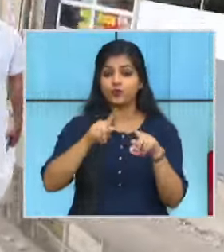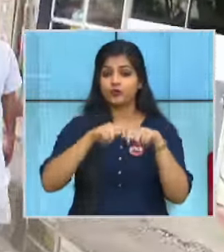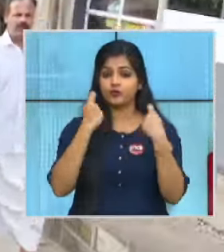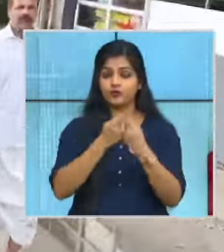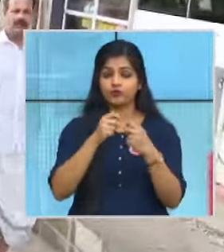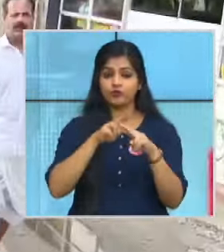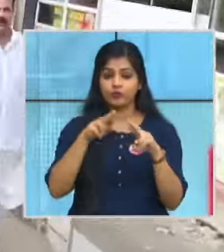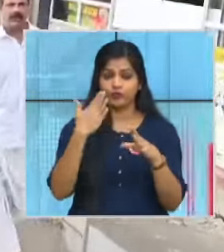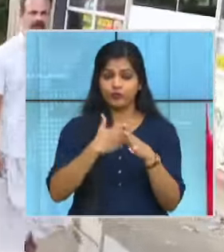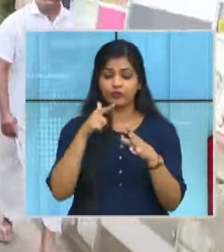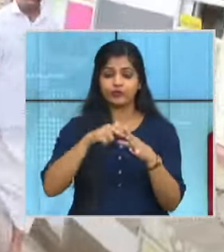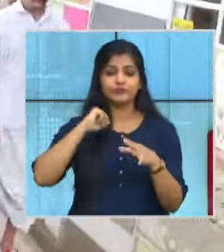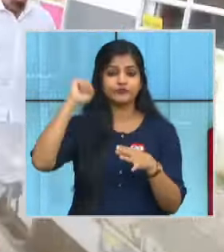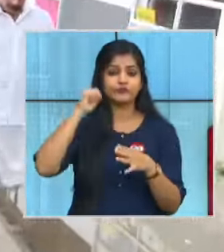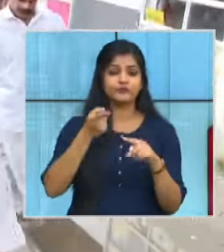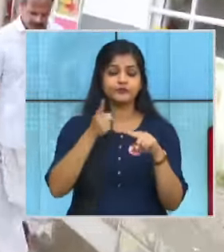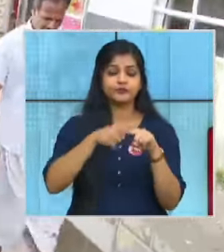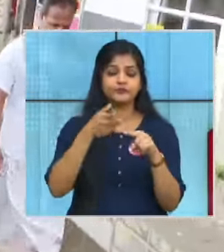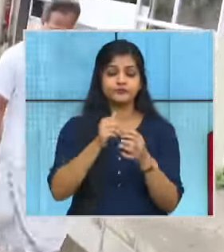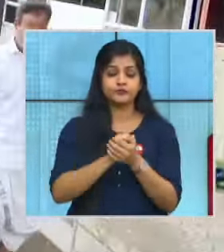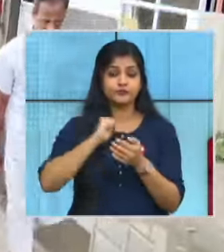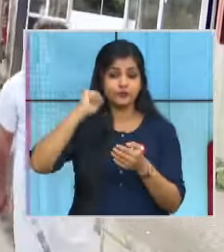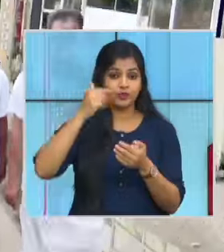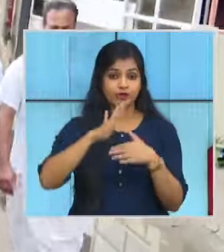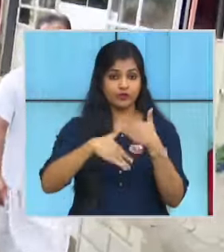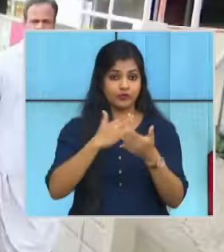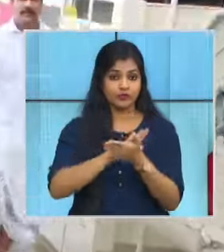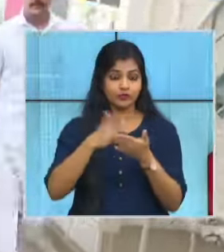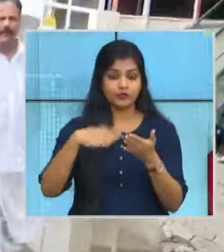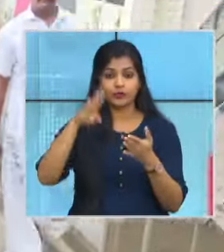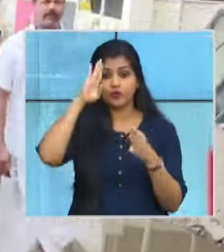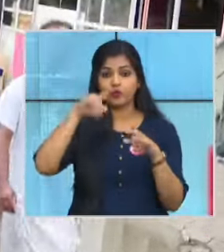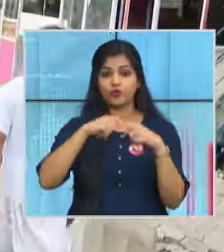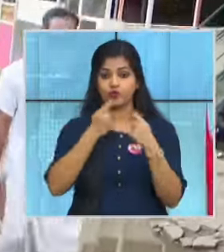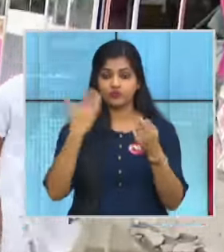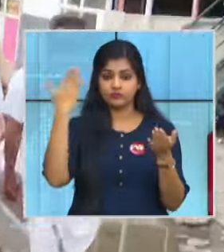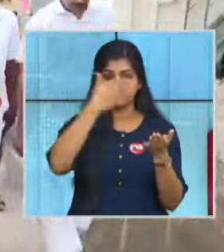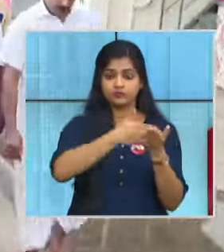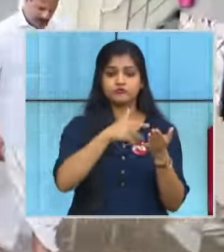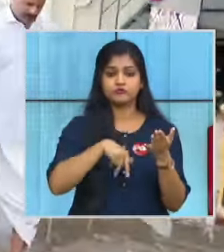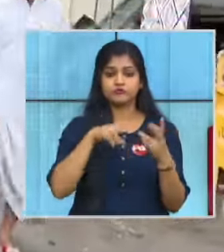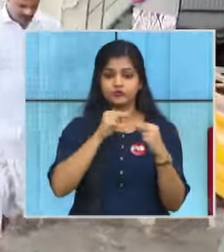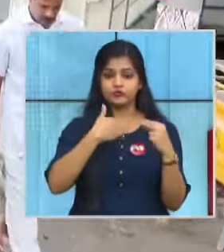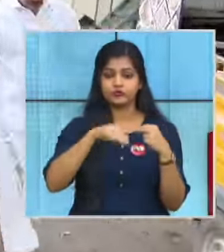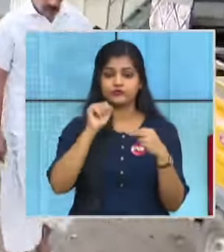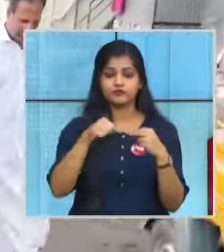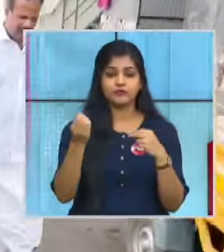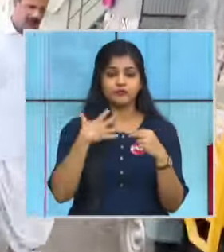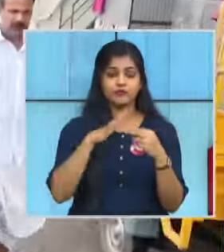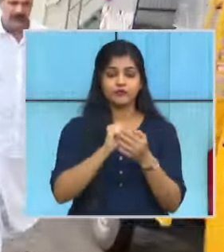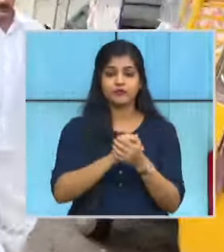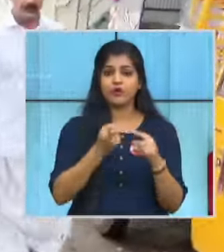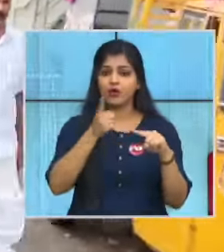നേതൃത്വത്തിൽ പ്രതിഷേധ പ്രകടനം നടക്കുന്നത്. ഈ പ്രതിഷേധ പ്രകടനത്തിന് ശേഷം പോലീസിനെ സമീപിക്കുമെന്നുള്ളതാണ് തൊഴിലാളികൾ പറയുന്നത്. സംഭവം നടന്ന